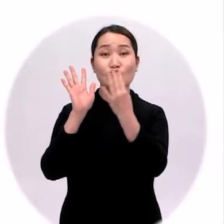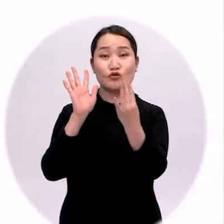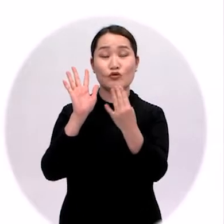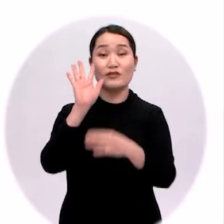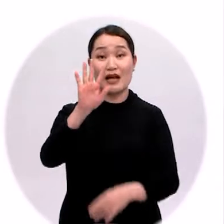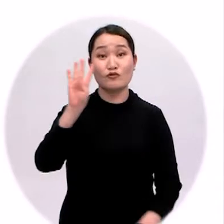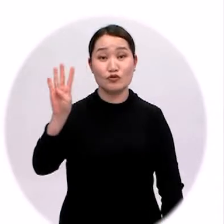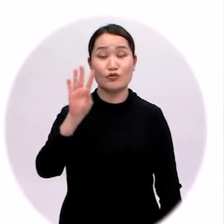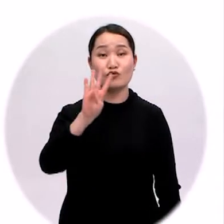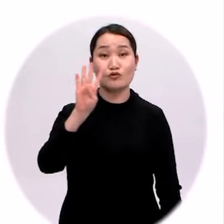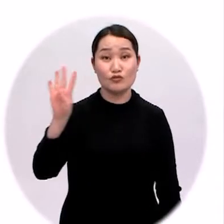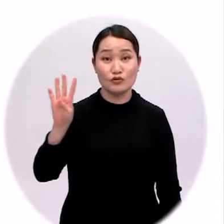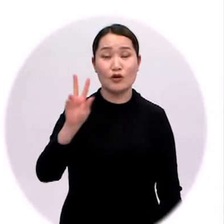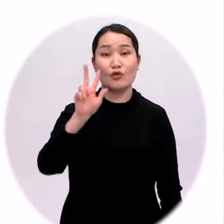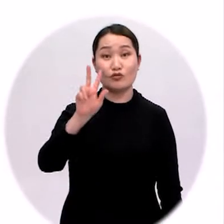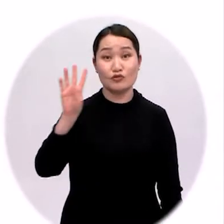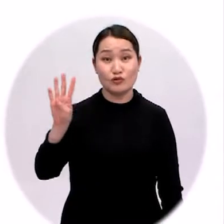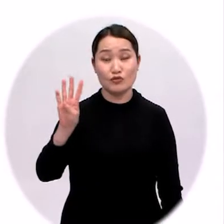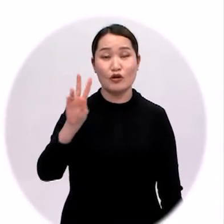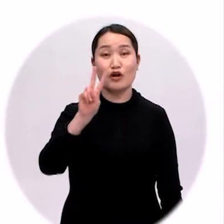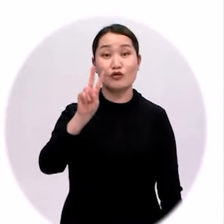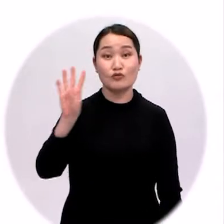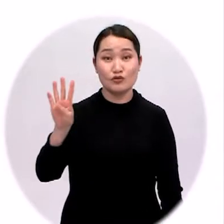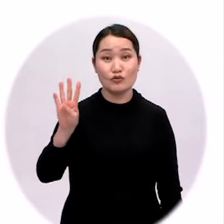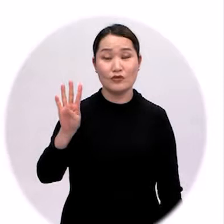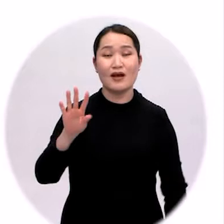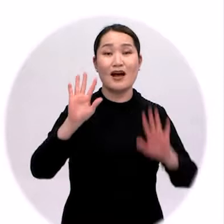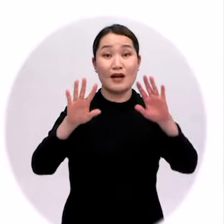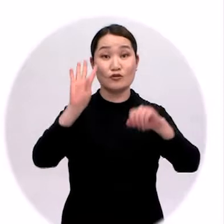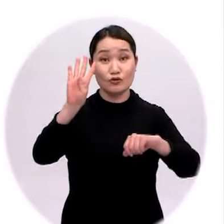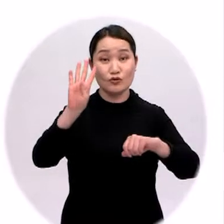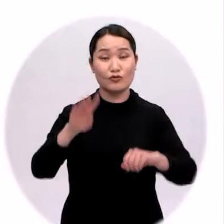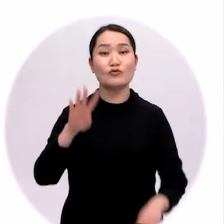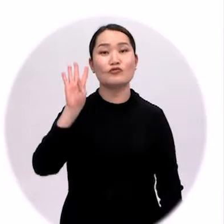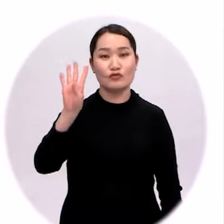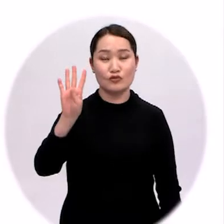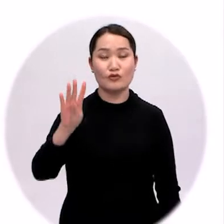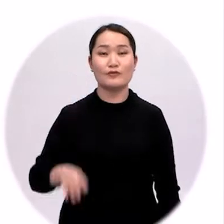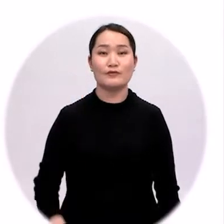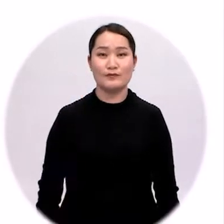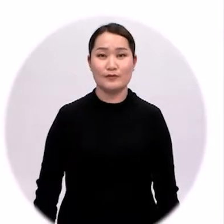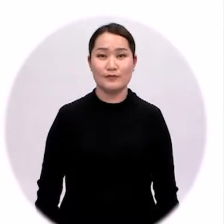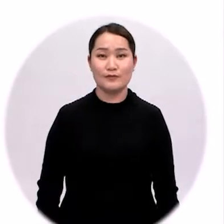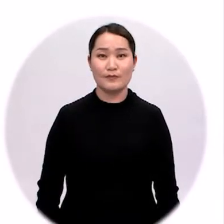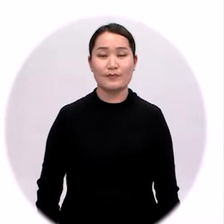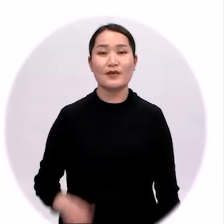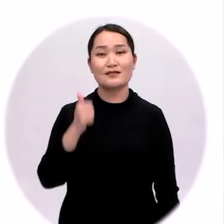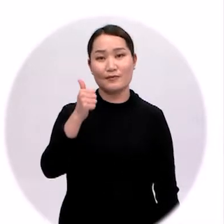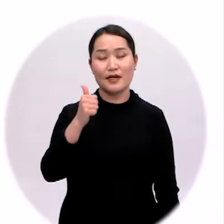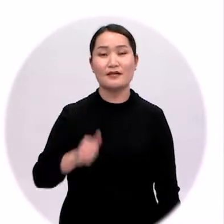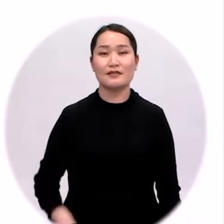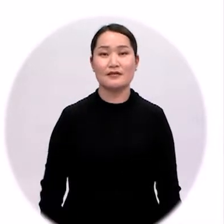64, 54, 44, 34, 24, 14, 4. Тийм ээ, сая